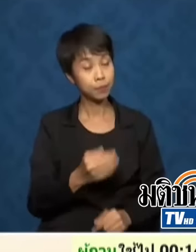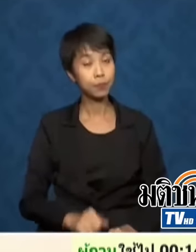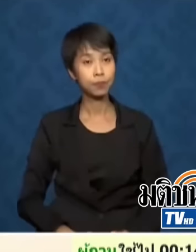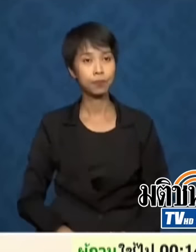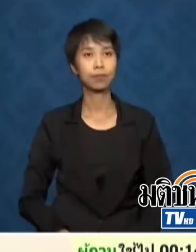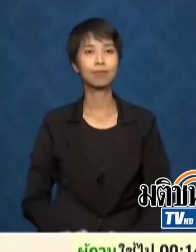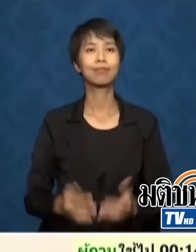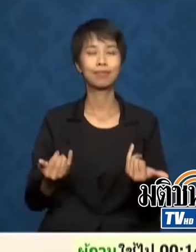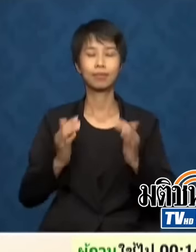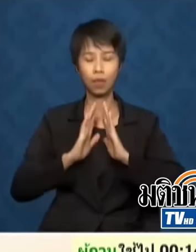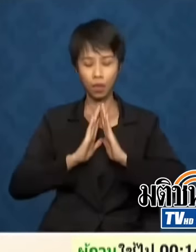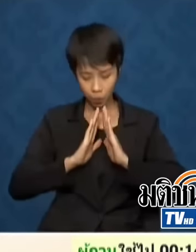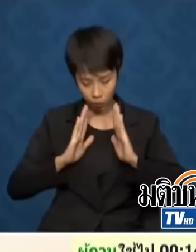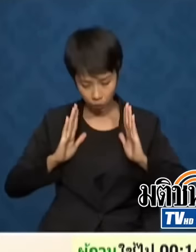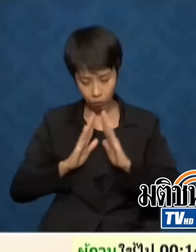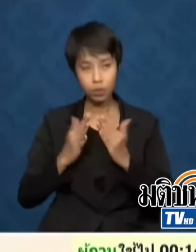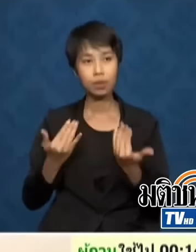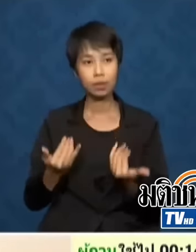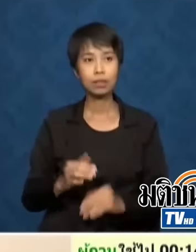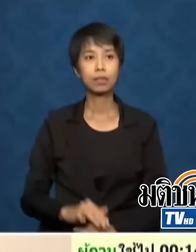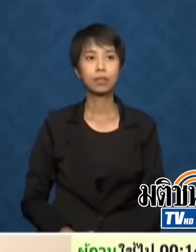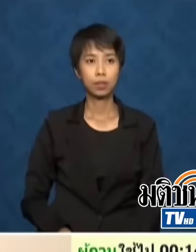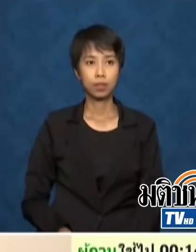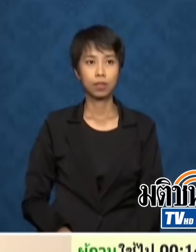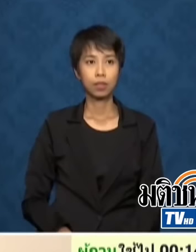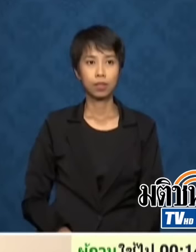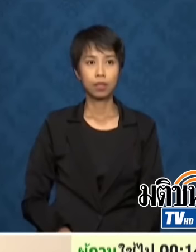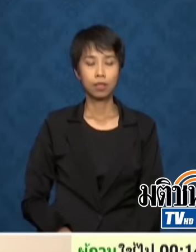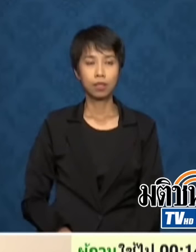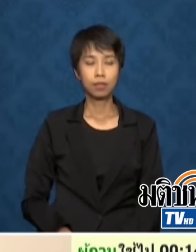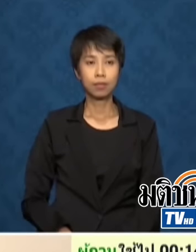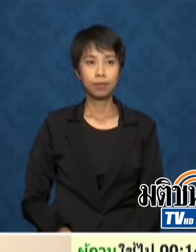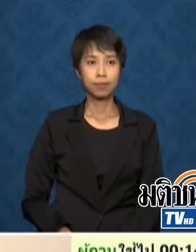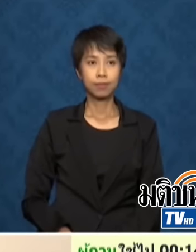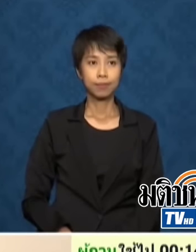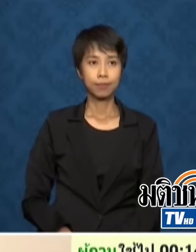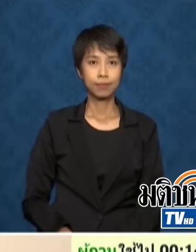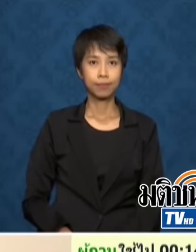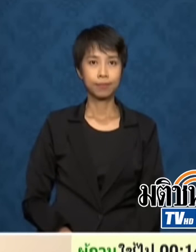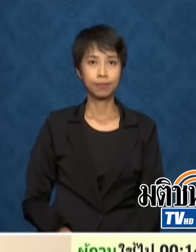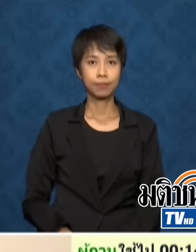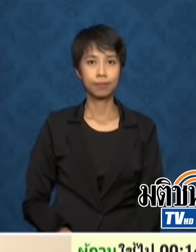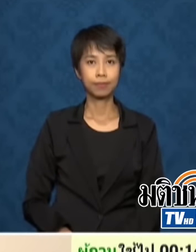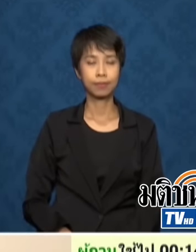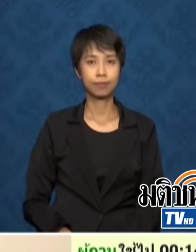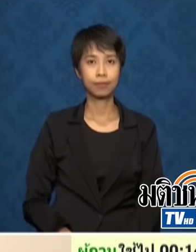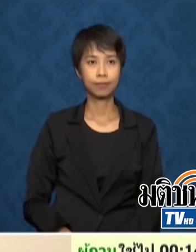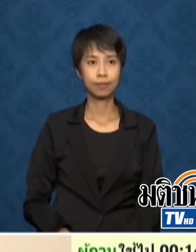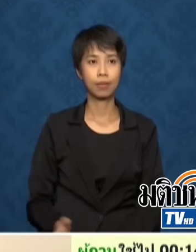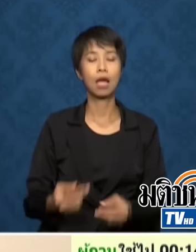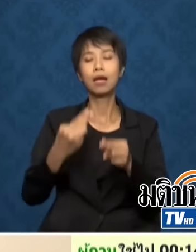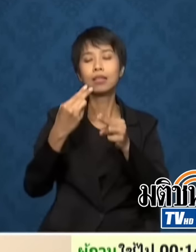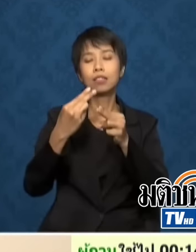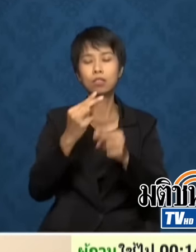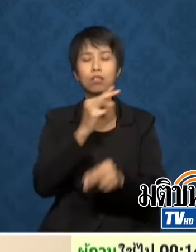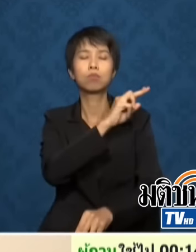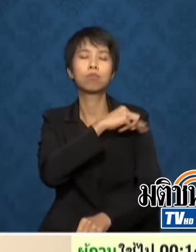ครับขอบคุณนะครับก็หนึ่งอยากเรียนท่านว่าในเรื่องรายชื่อแพทย์